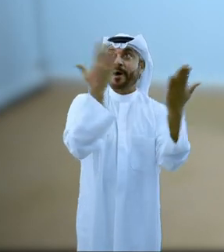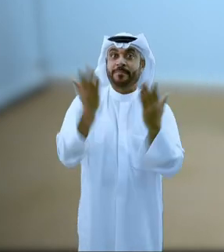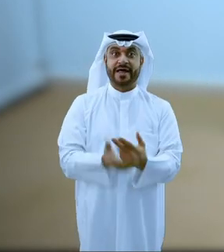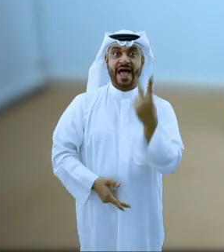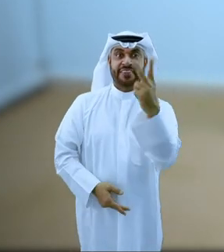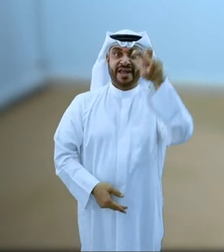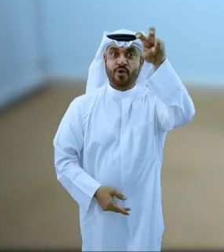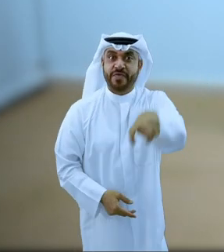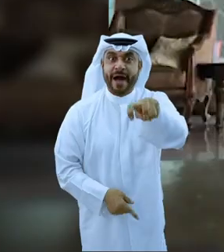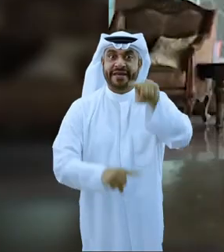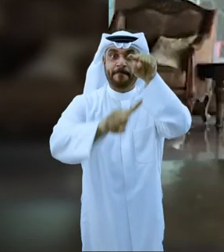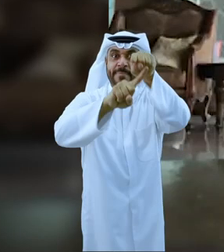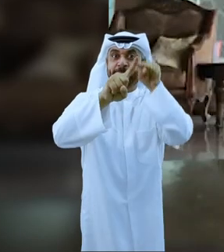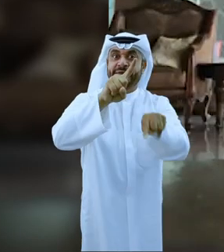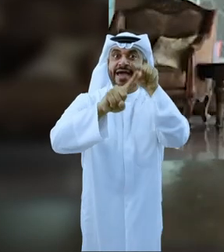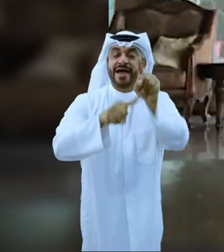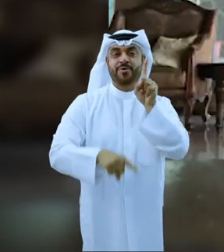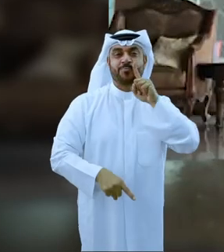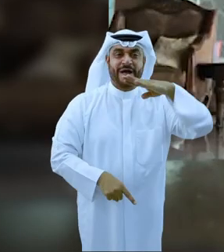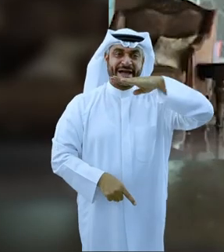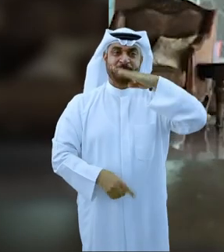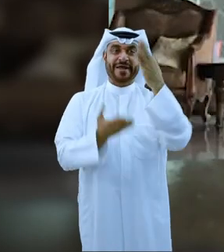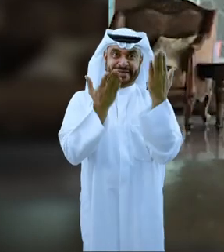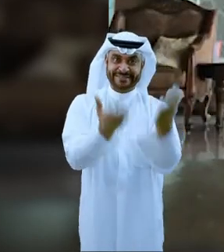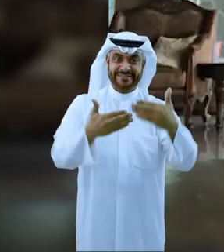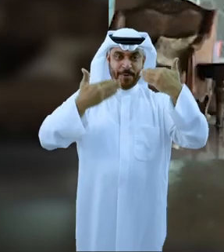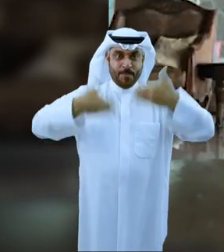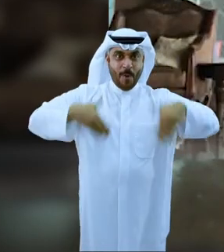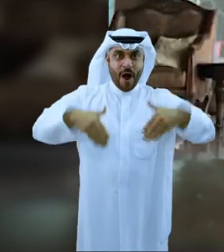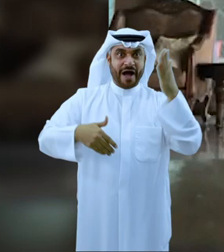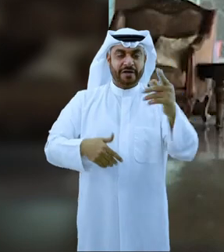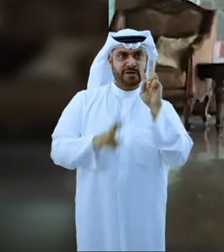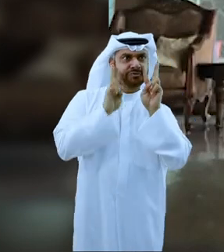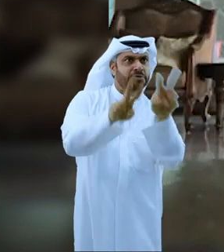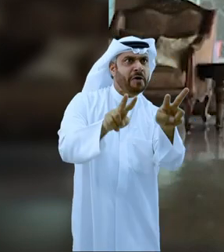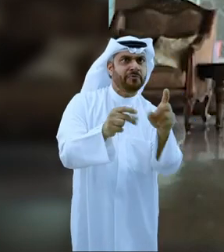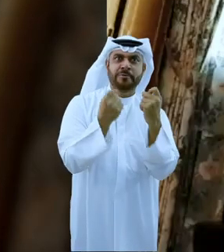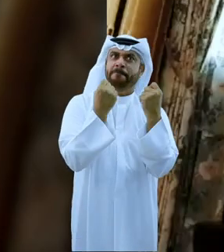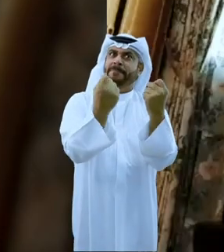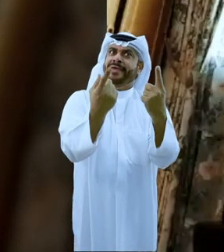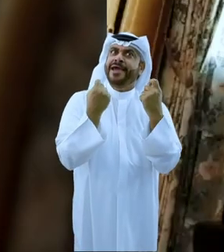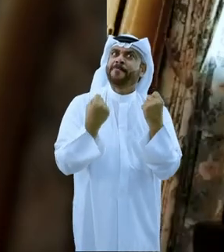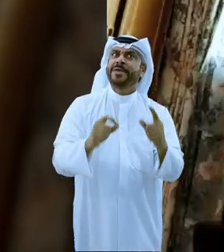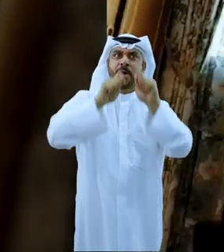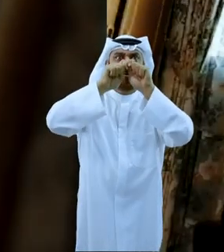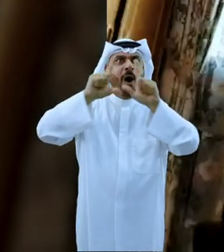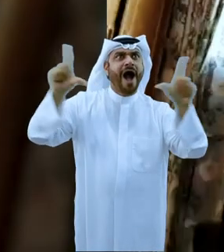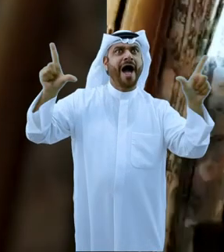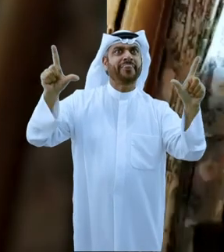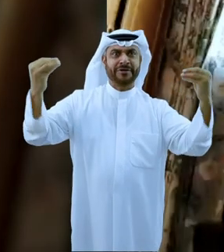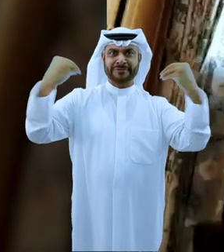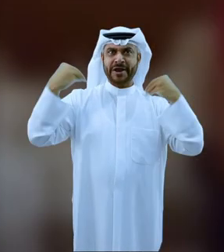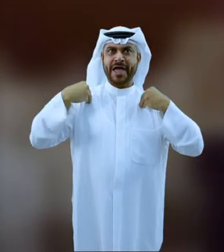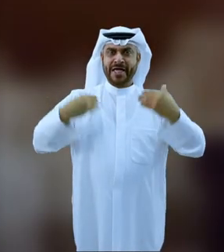تقول بأن 82% من أهالي الأشخاص ذوي الإعاقة لاحظوا تحسن